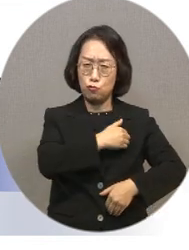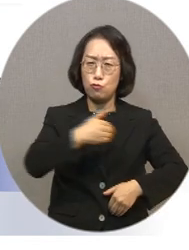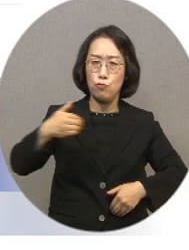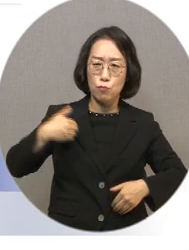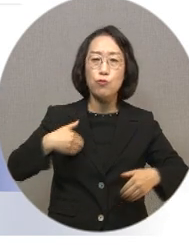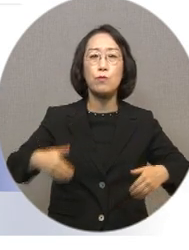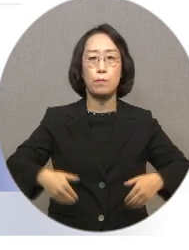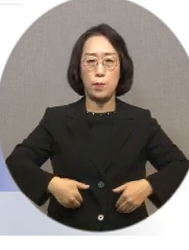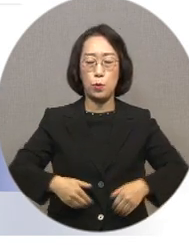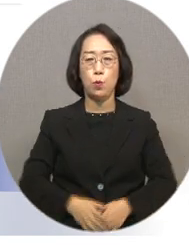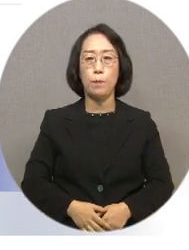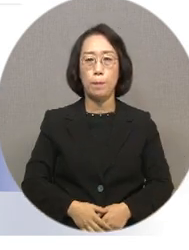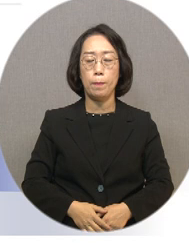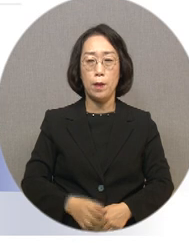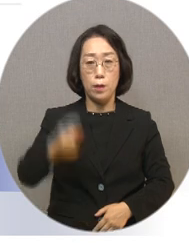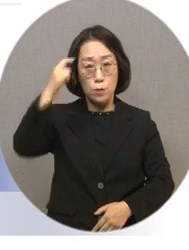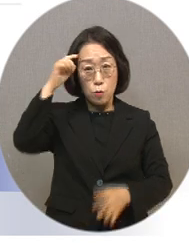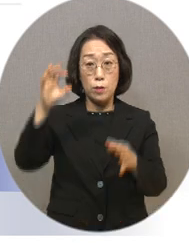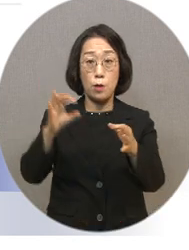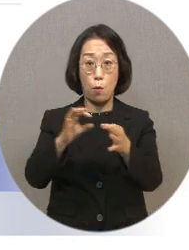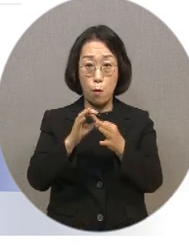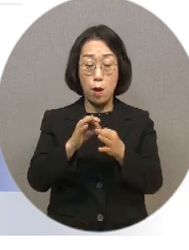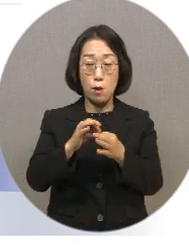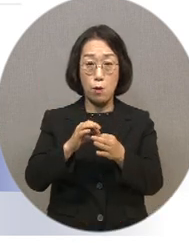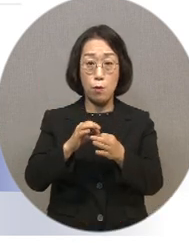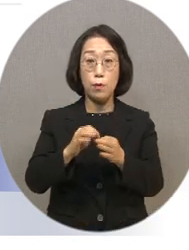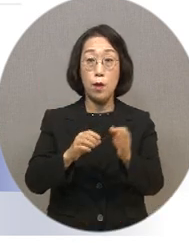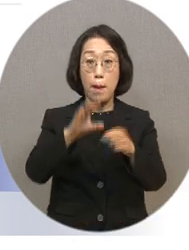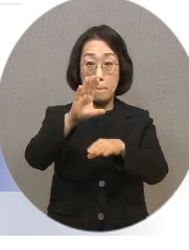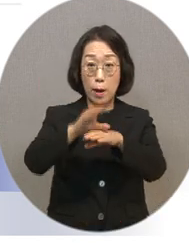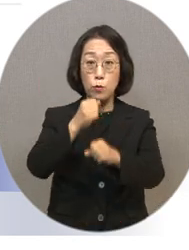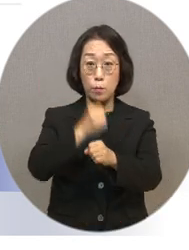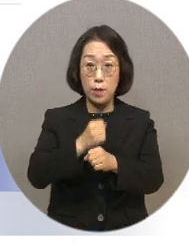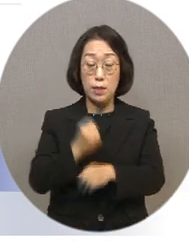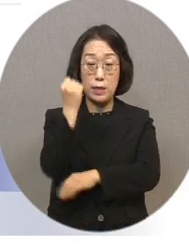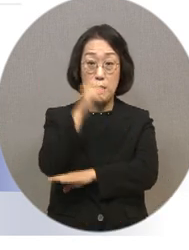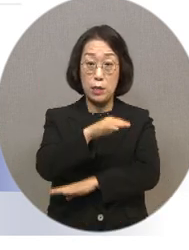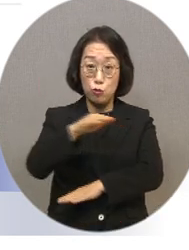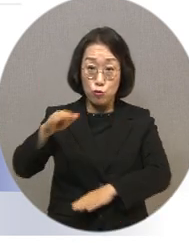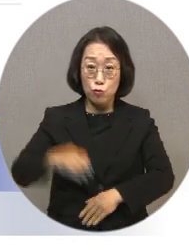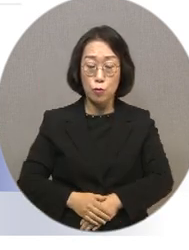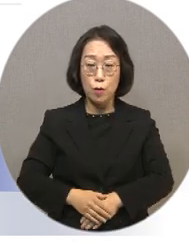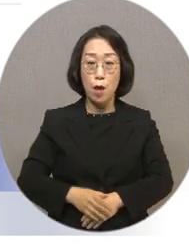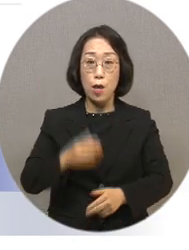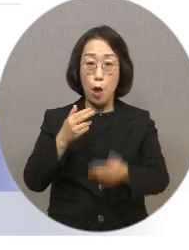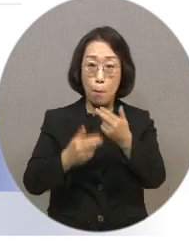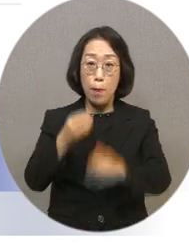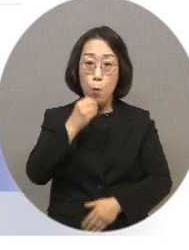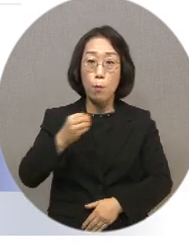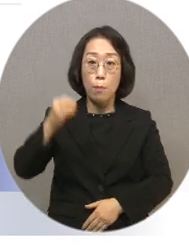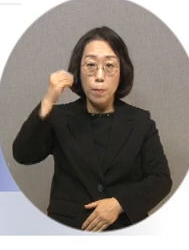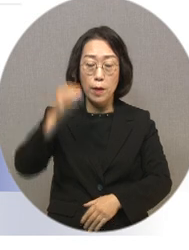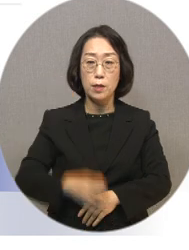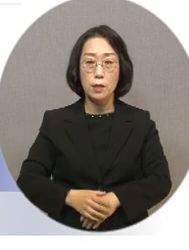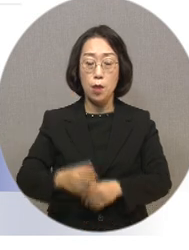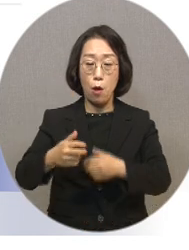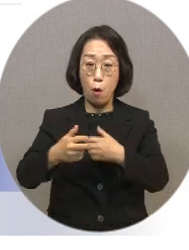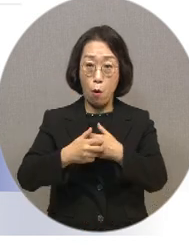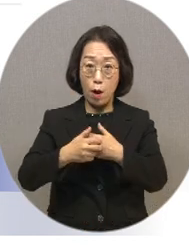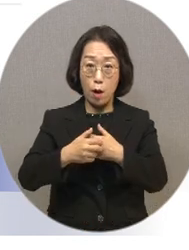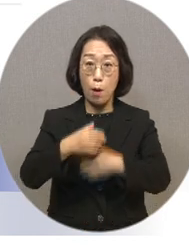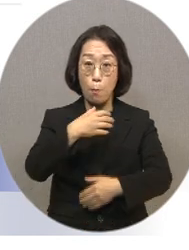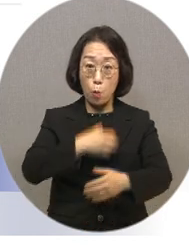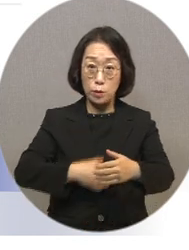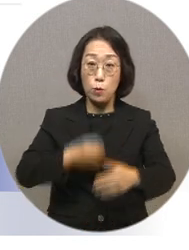했습니다 한편 정신 건강 보도 권고 기준은 한국 기자협회 홈페이지와 중앙 정신 건강복지 사업